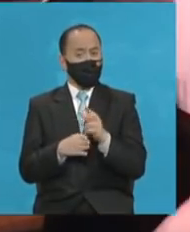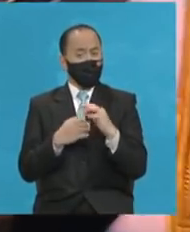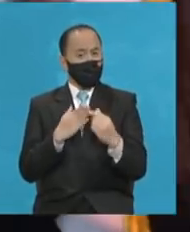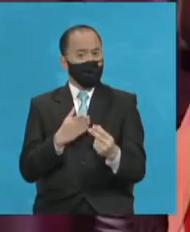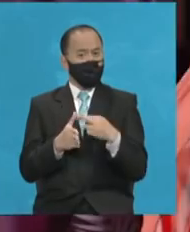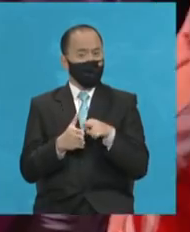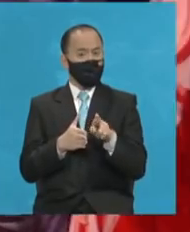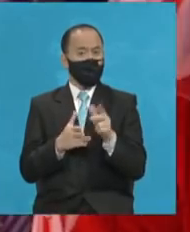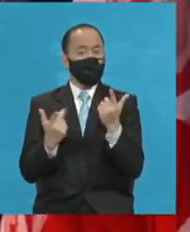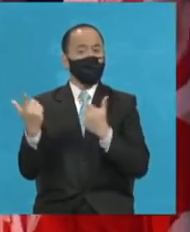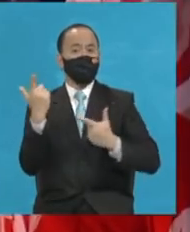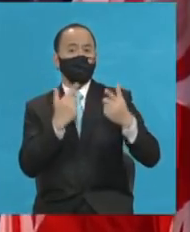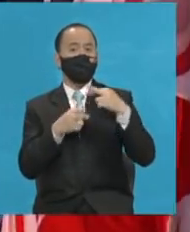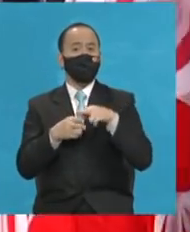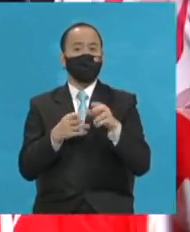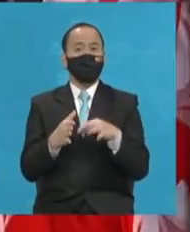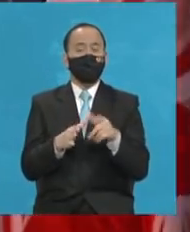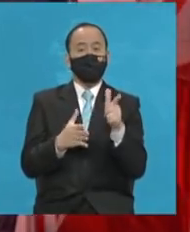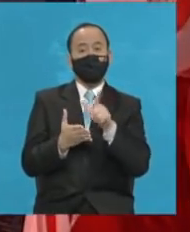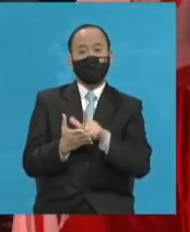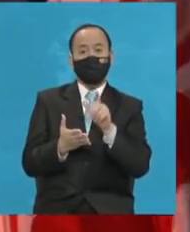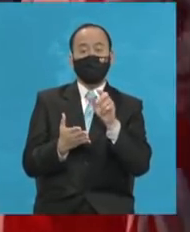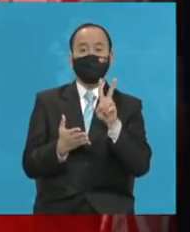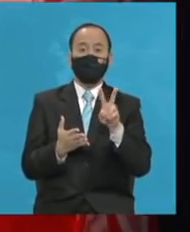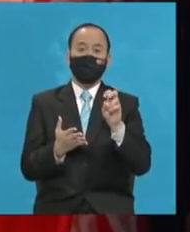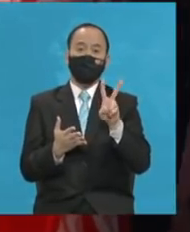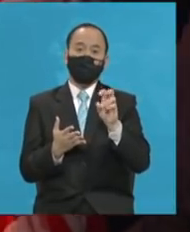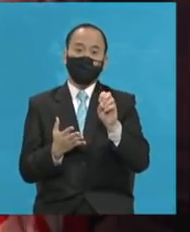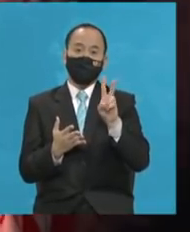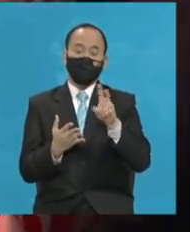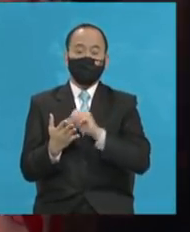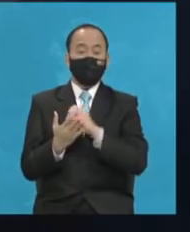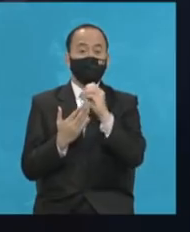dilantik sebagai Perdana Menteri Malaysia pada 21 ogos